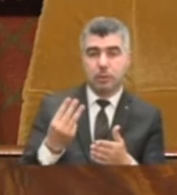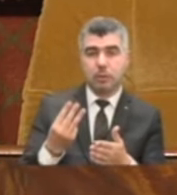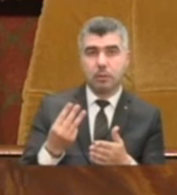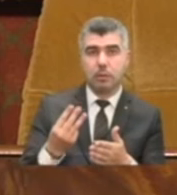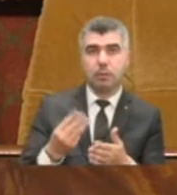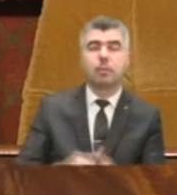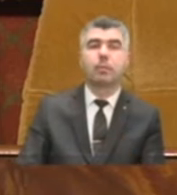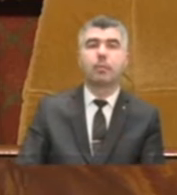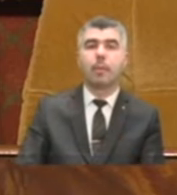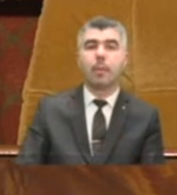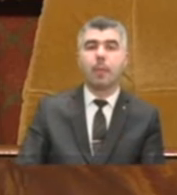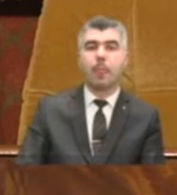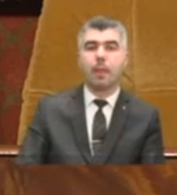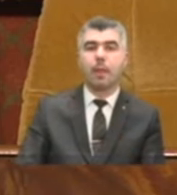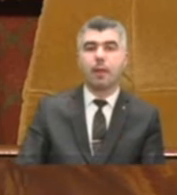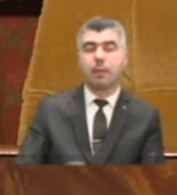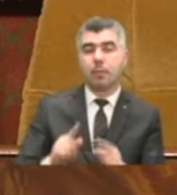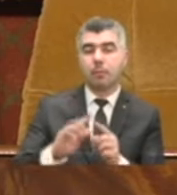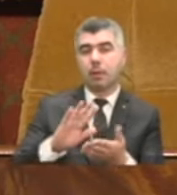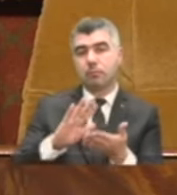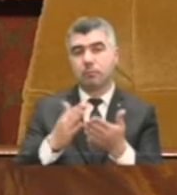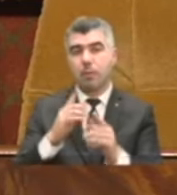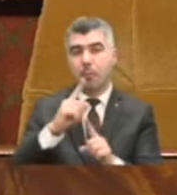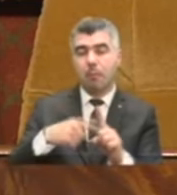يورو، أي بزيادة ما بين